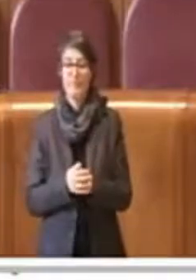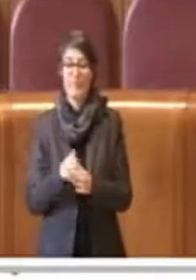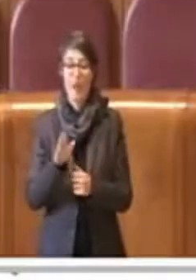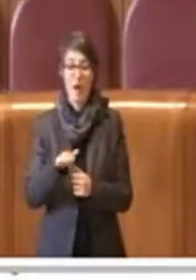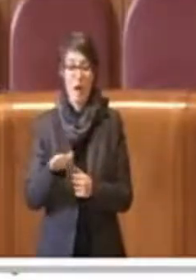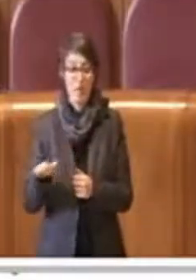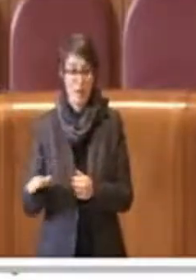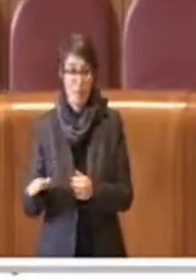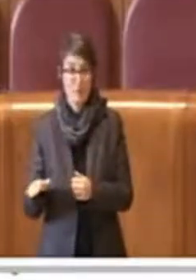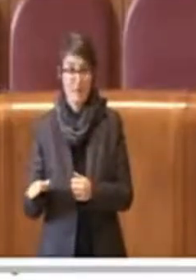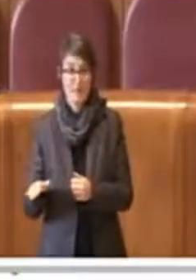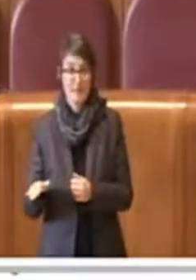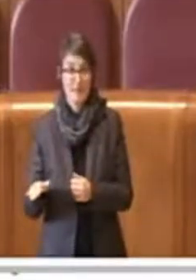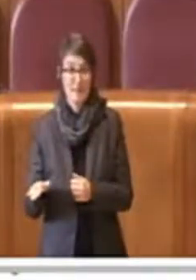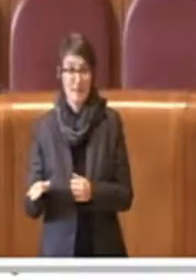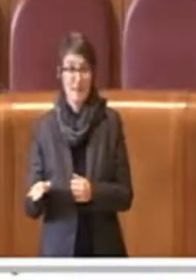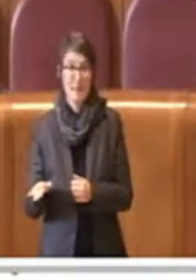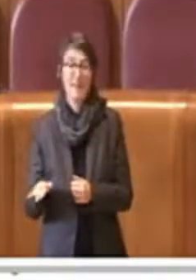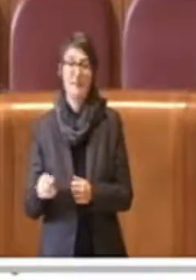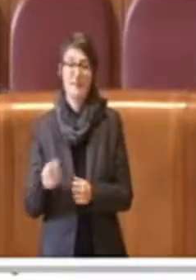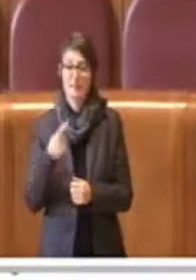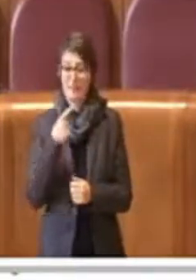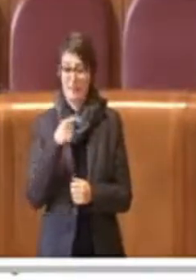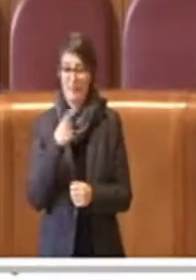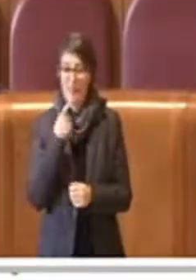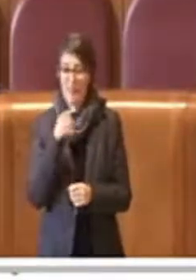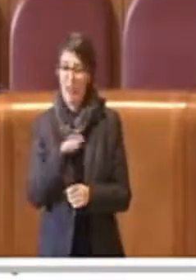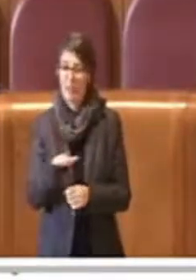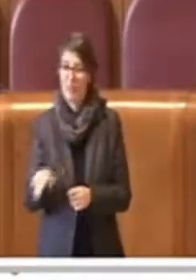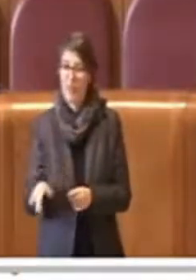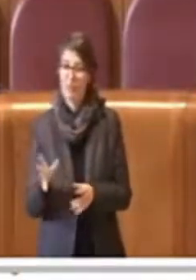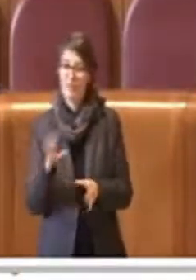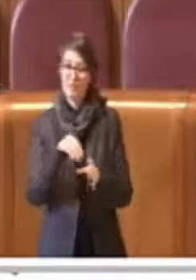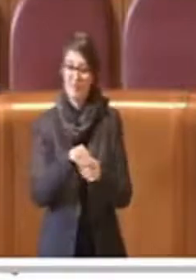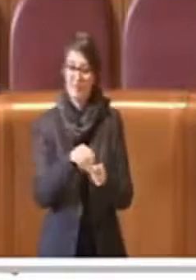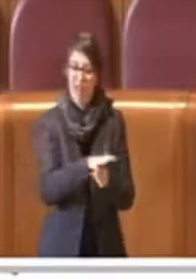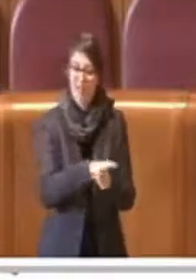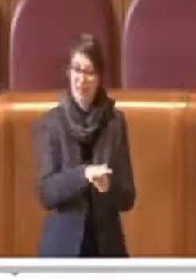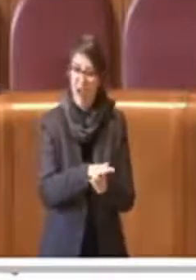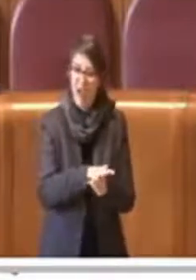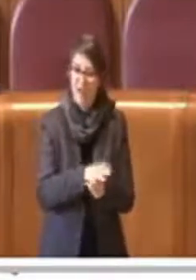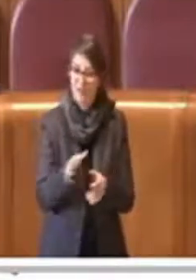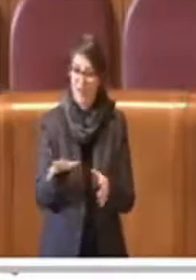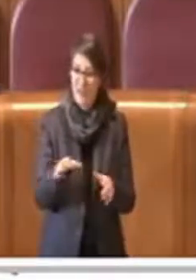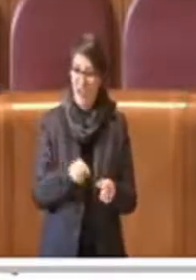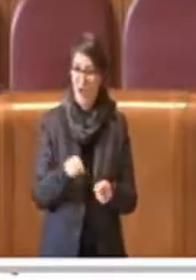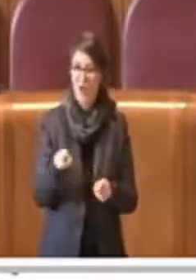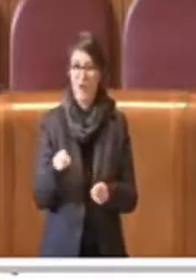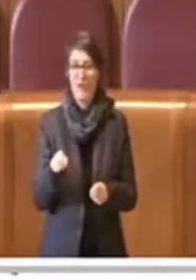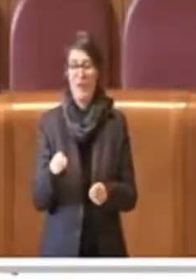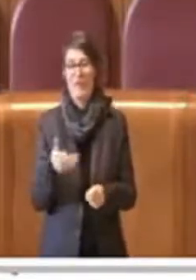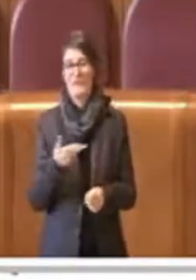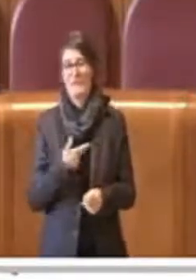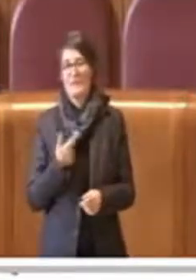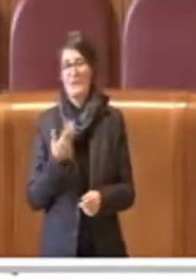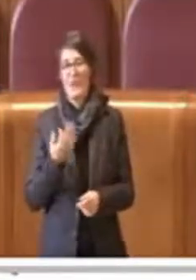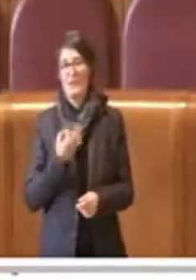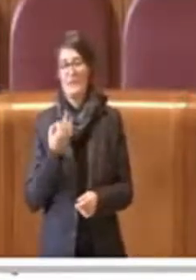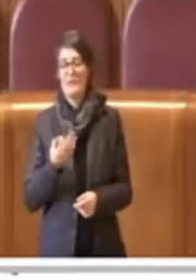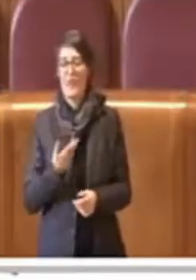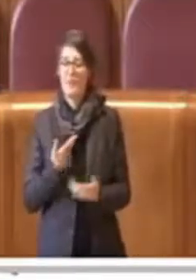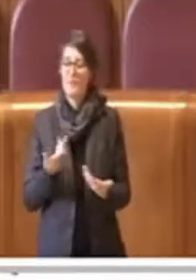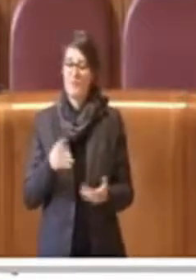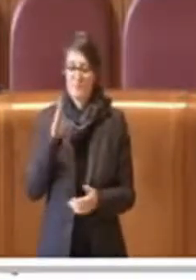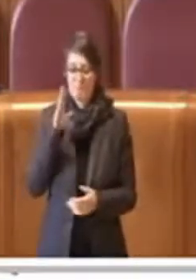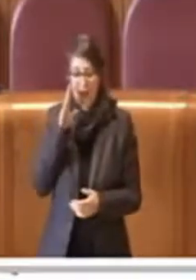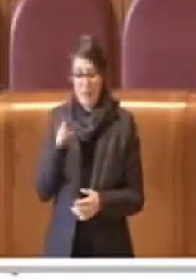famiglie che offrono loro accoglienza veramente un clima familiare, un clima di grande